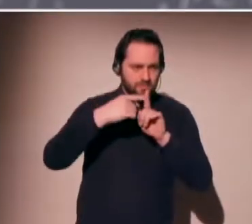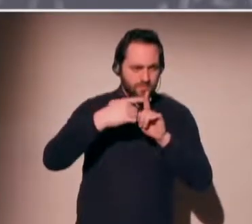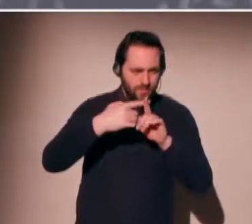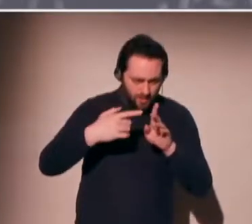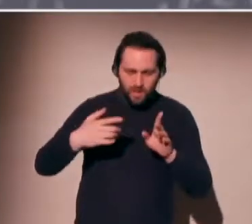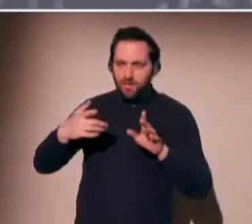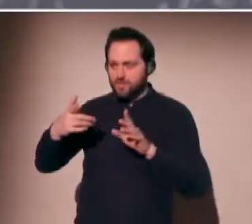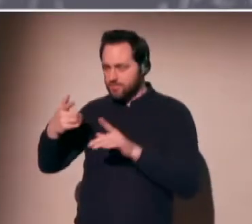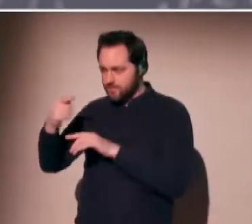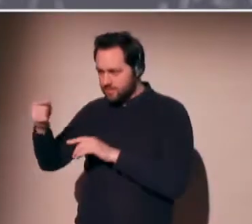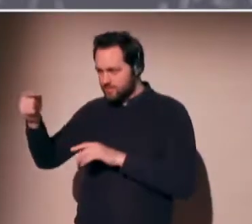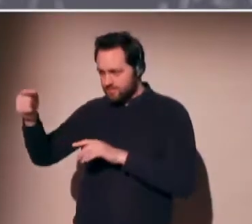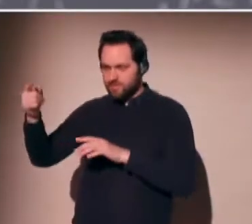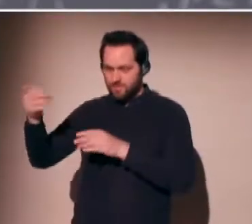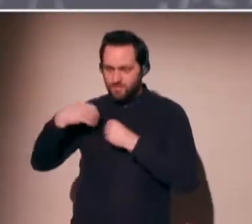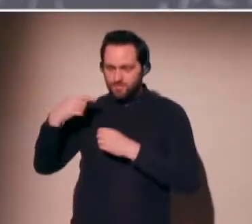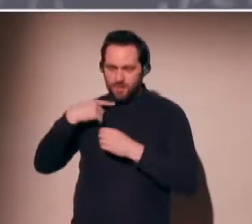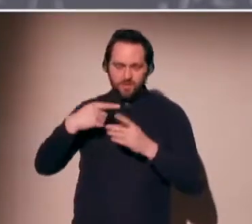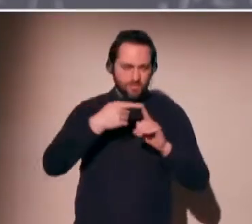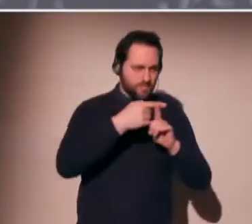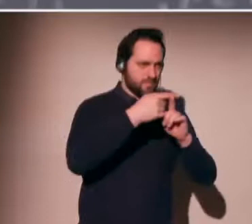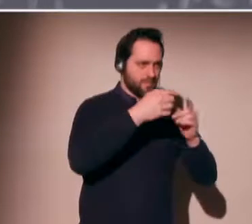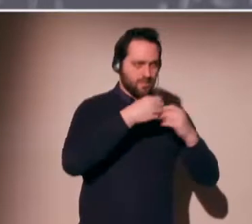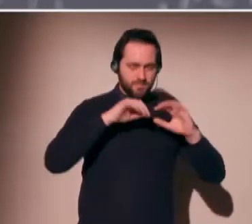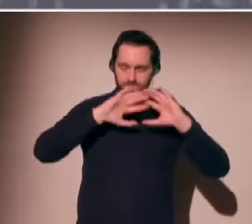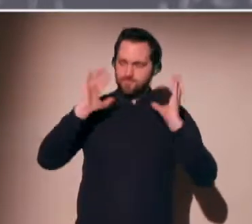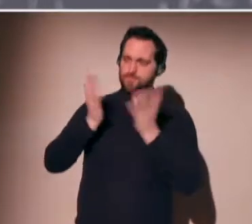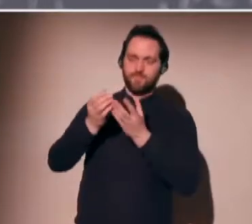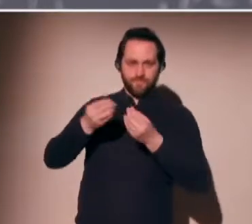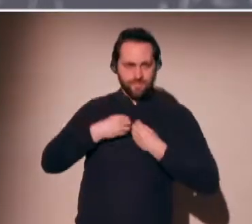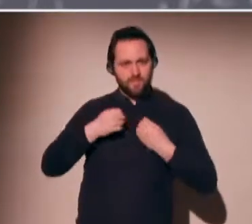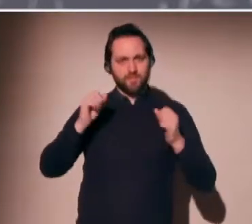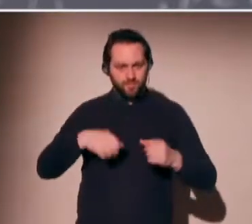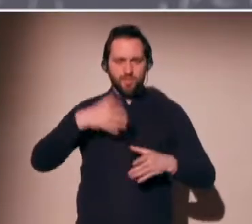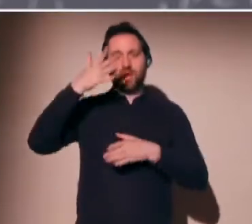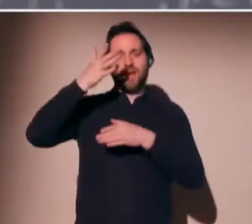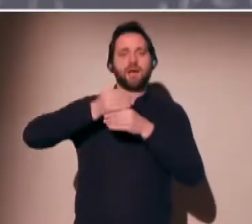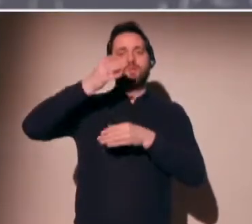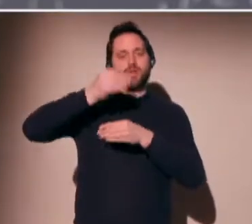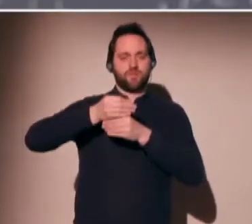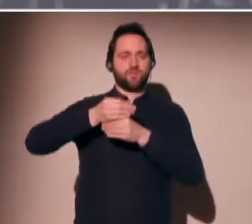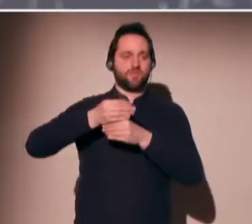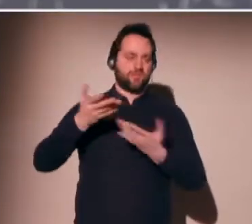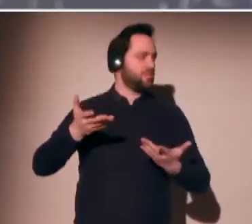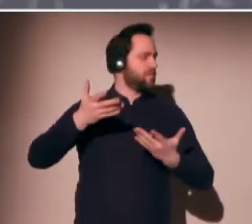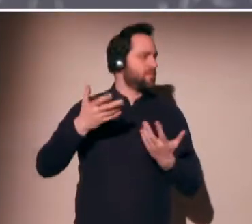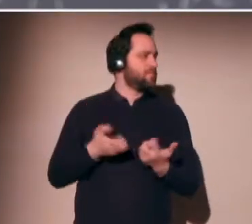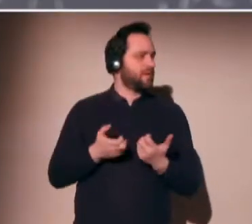être monter à bicyclette, ça peut être apprendre le français. Mais finalement, on reçoit très peu de